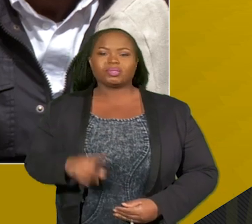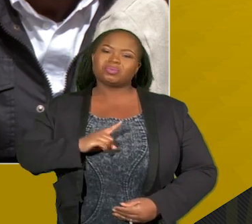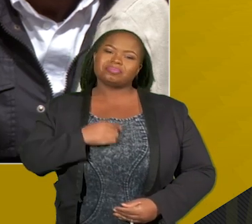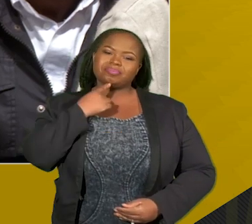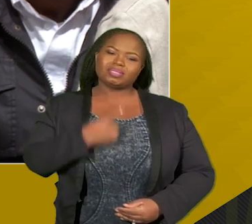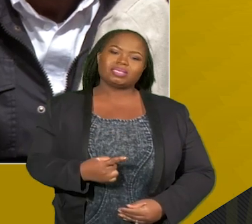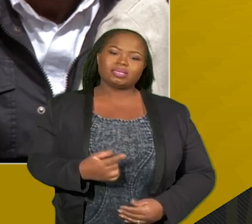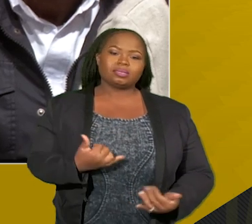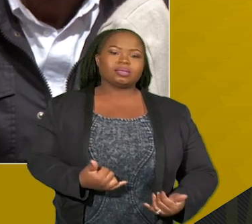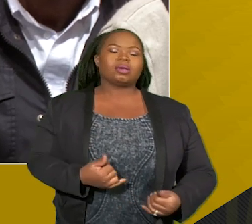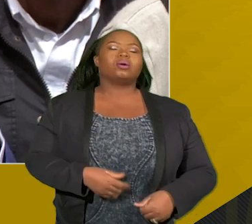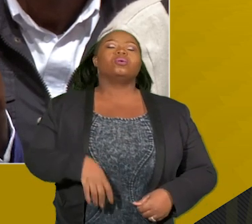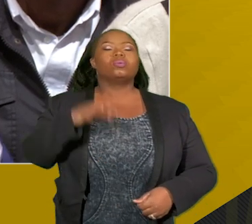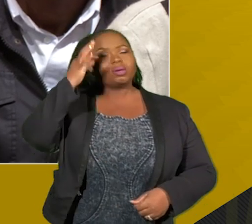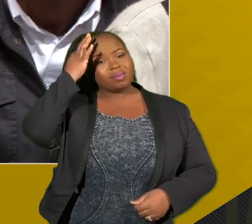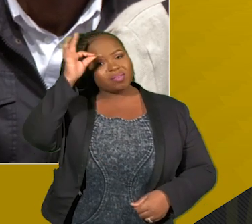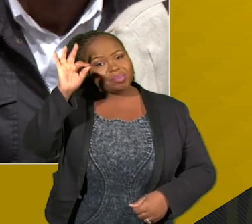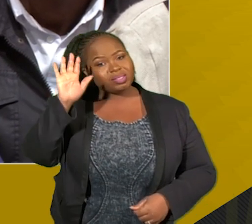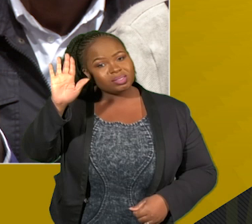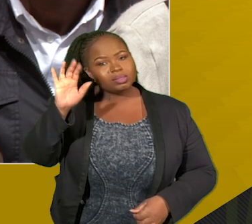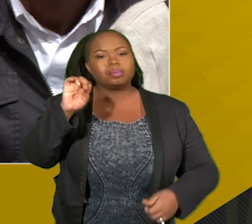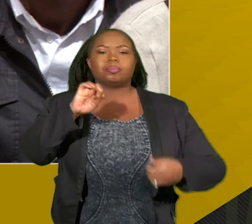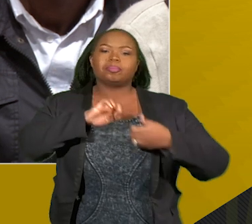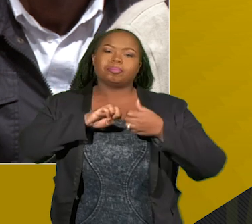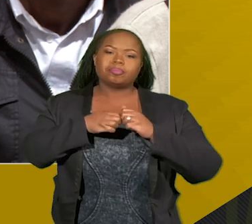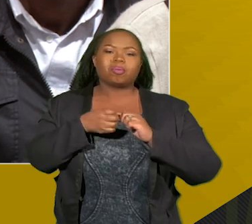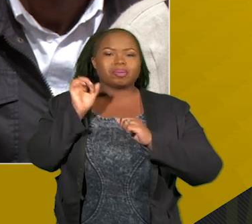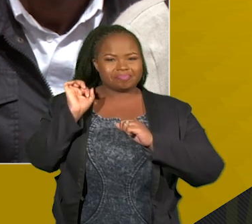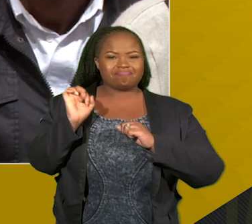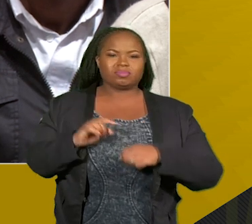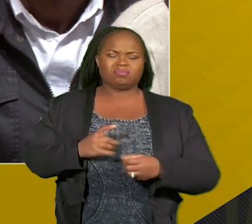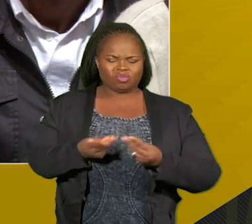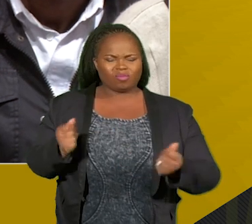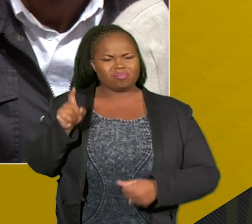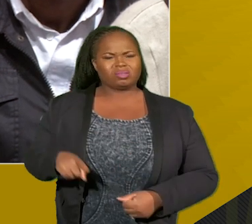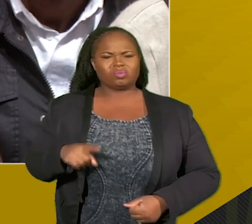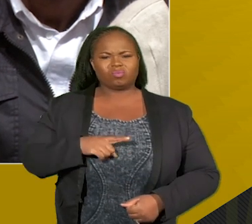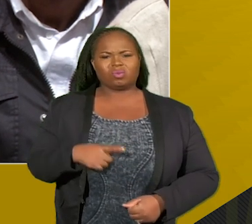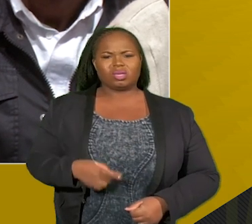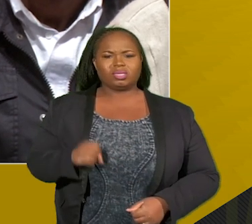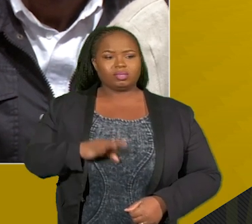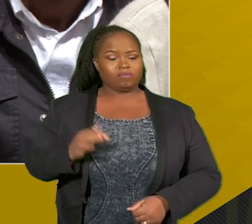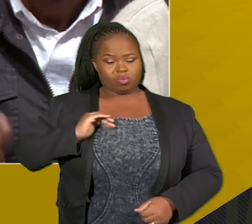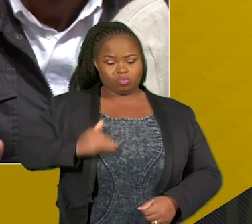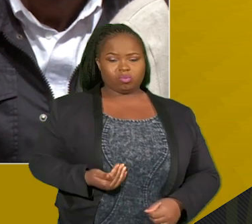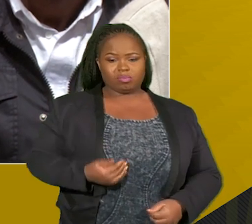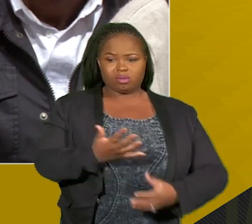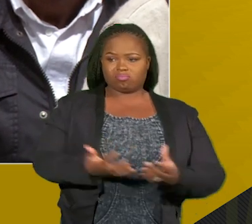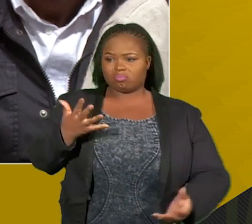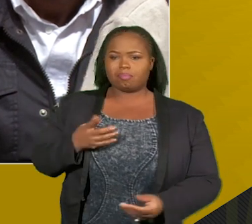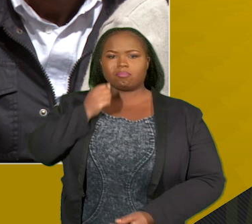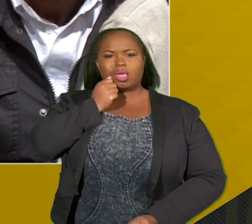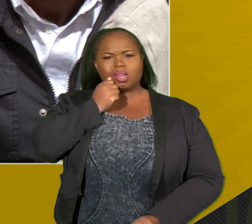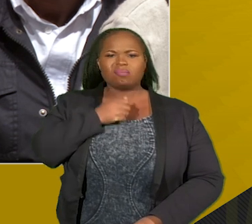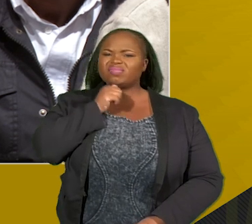ukuthi into lana kumele ilungiswe nguye uhulumende or amapholisa ngalokuthi hayi uma umuntu ongumfazi kuye ukuthi ushaye indoda noma isigwebo sangikhona